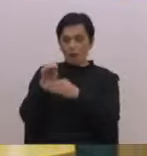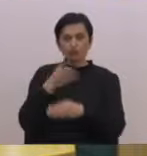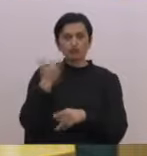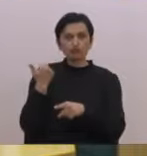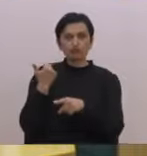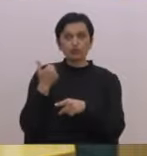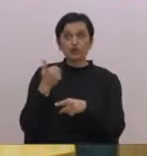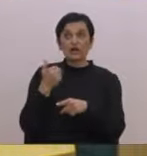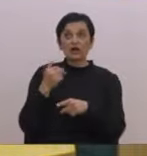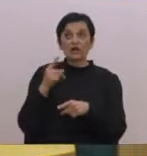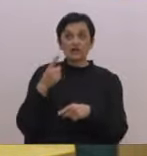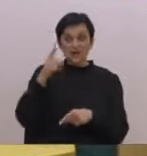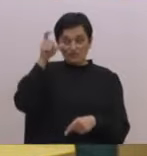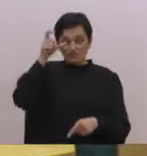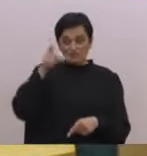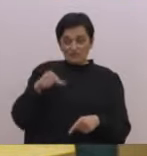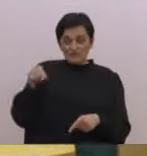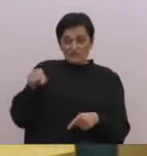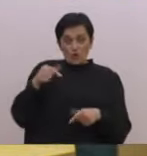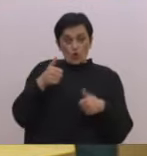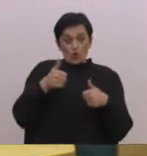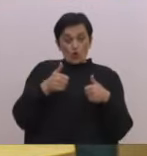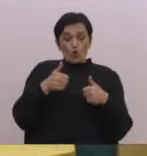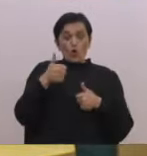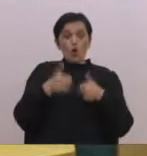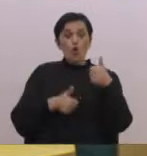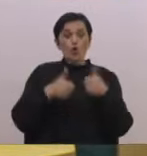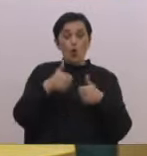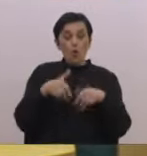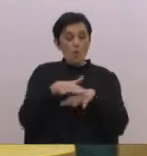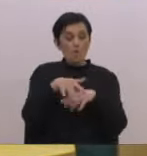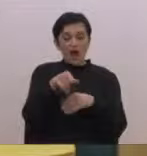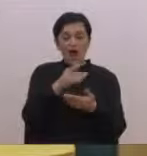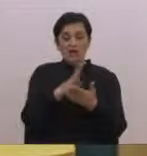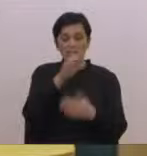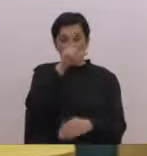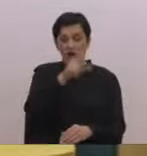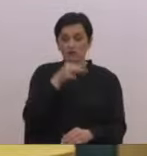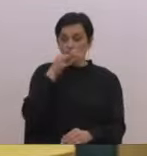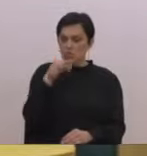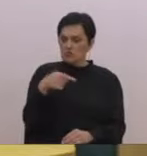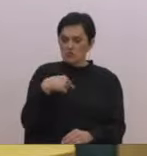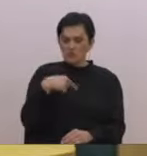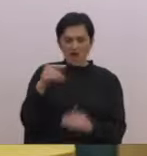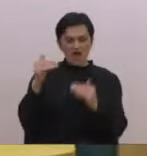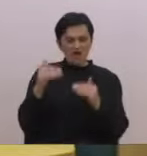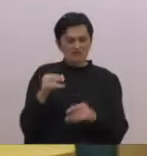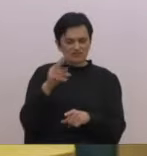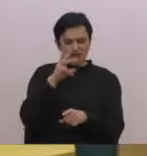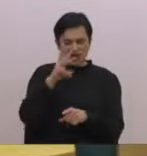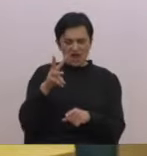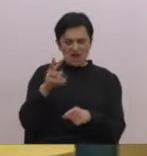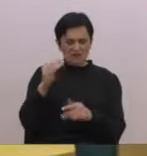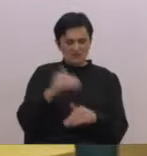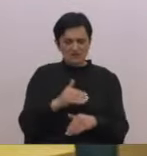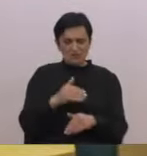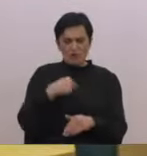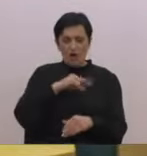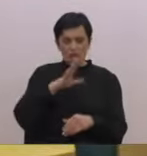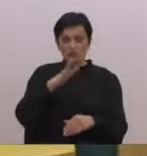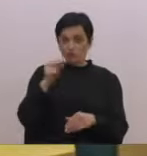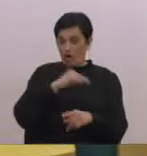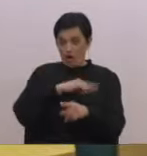da sam dam sakmebeli, rogoraris, concurentul bazari ruararis, adamien tu eu neorom, mi-am dabal helpas, are mușeb da cadi.